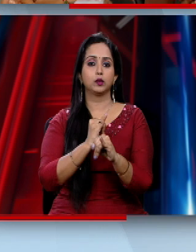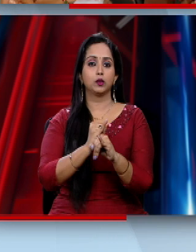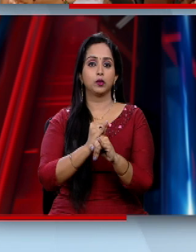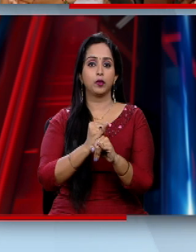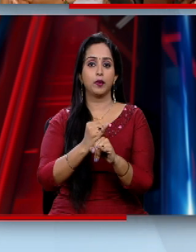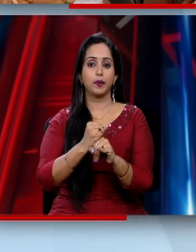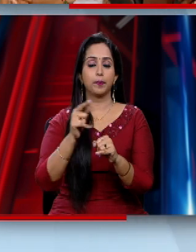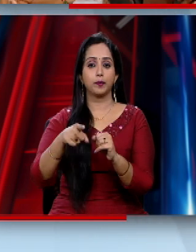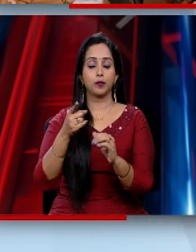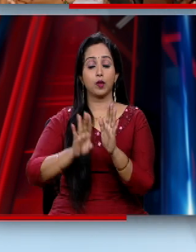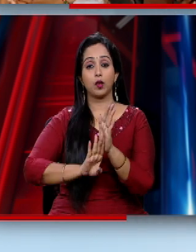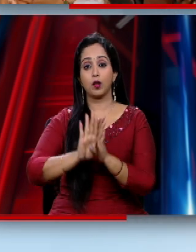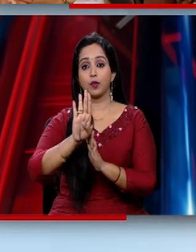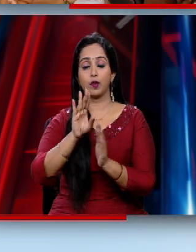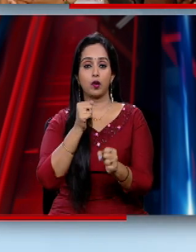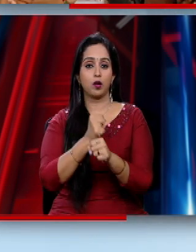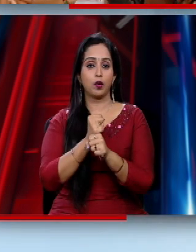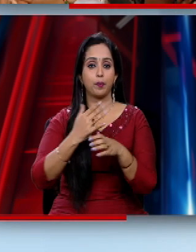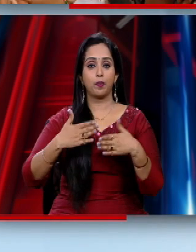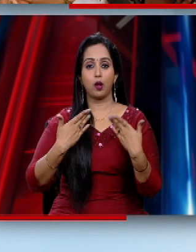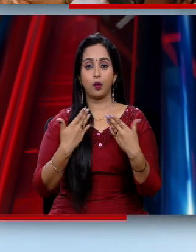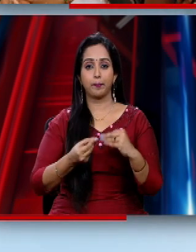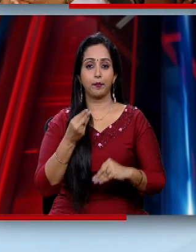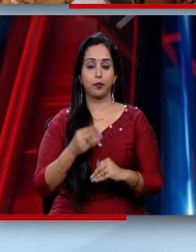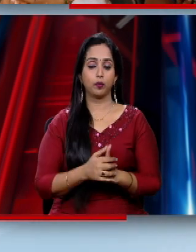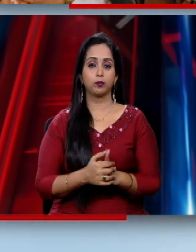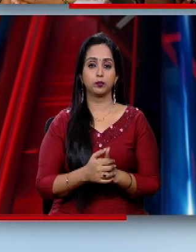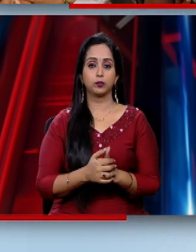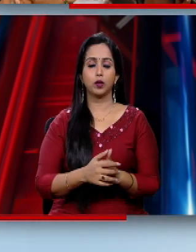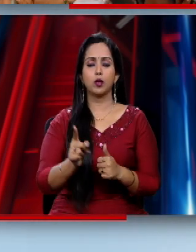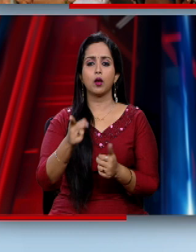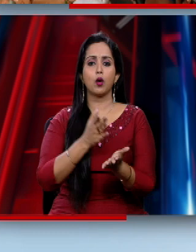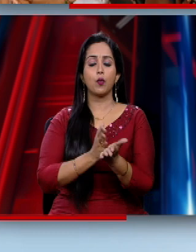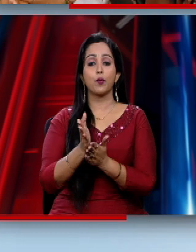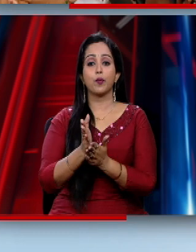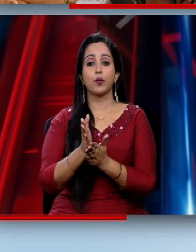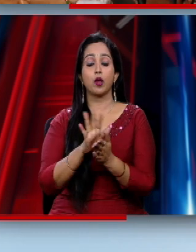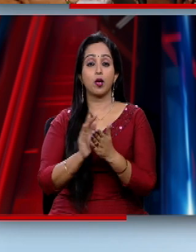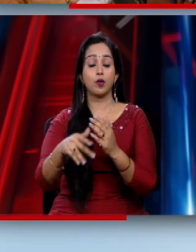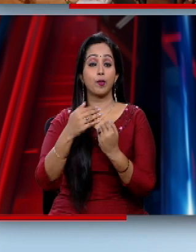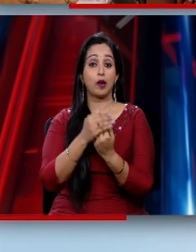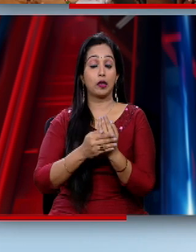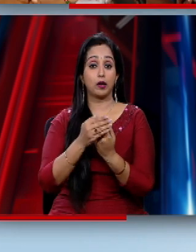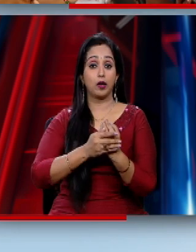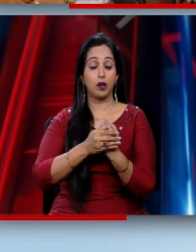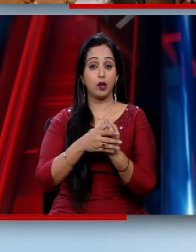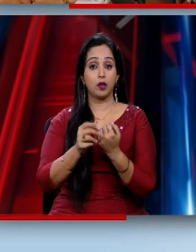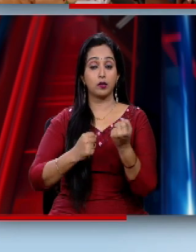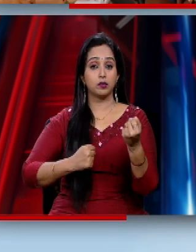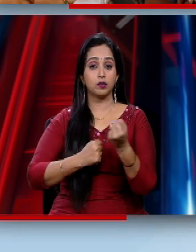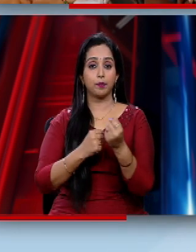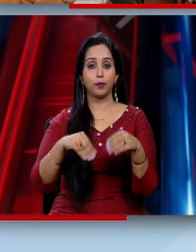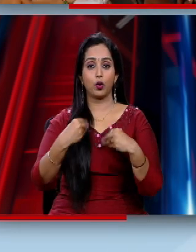ആയിട്ട് ഉയർത്തിക്കൊണ്ടുവരാനാണ് സർക്കാർ ആഗ്രഹിക്കുന്നത്. ആ രീതിയിലുള്ള ശ്രദ്ധയും പരിഗണനയും ആ സ്ഥാപനത്തിന്